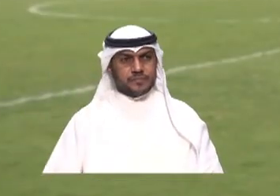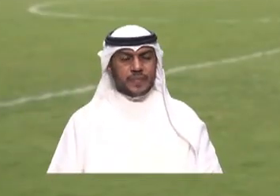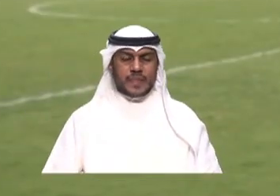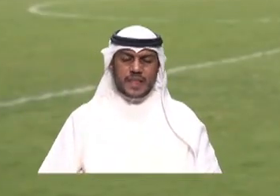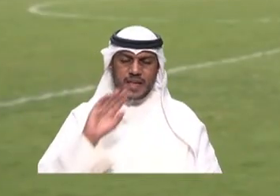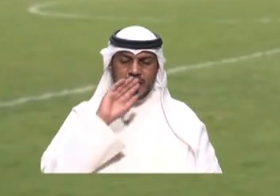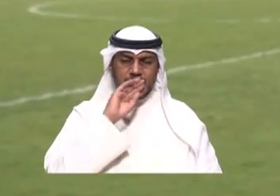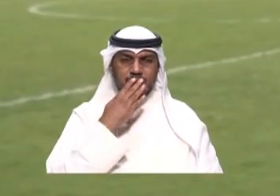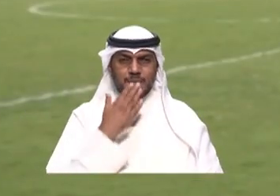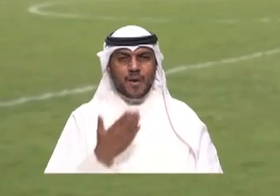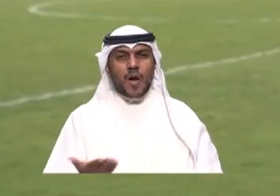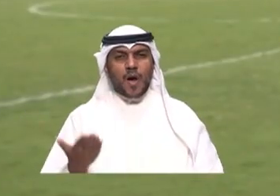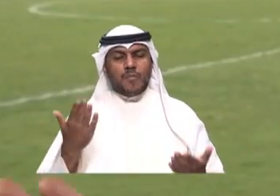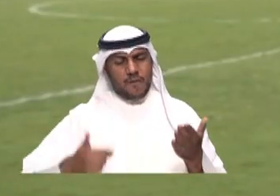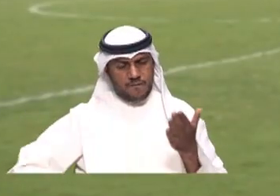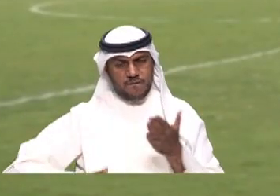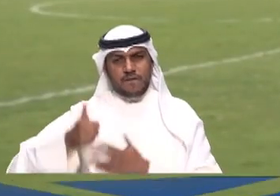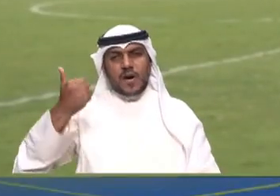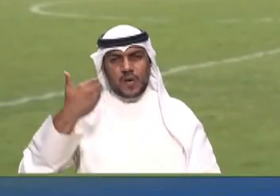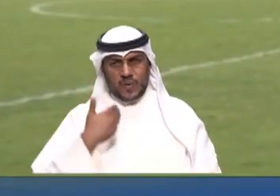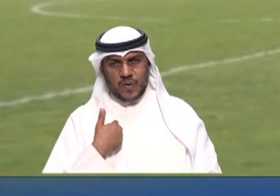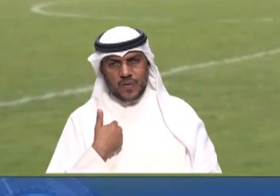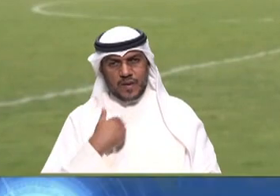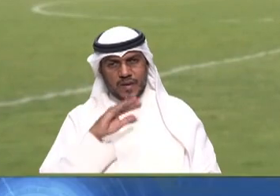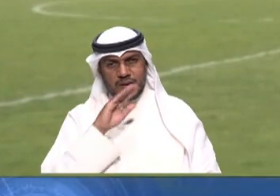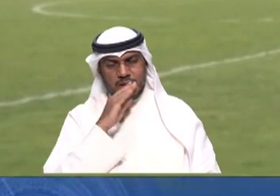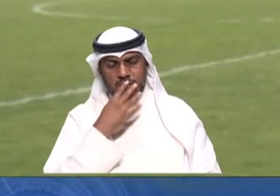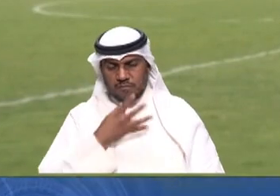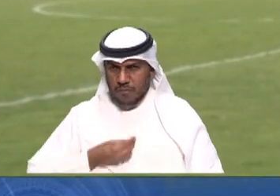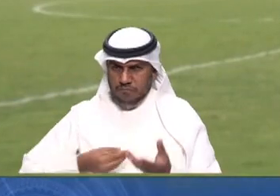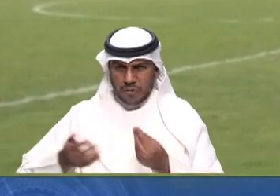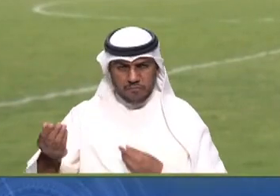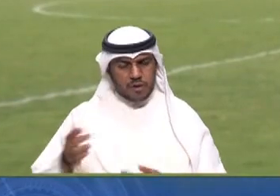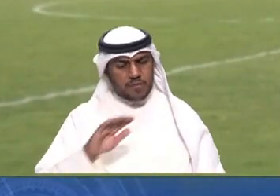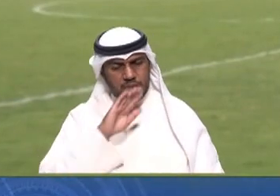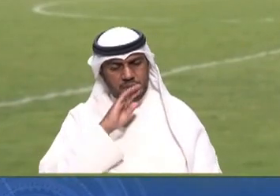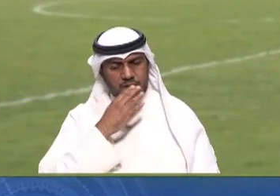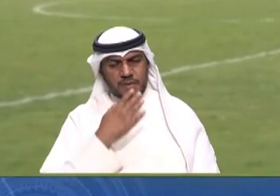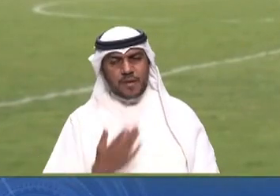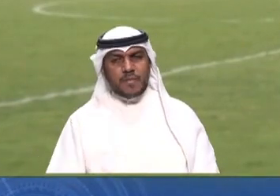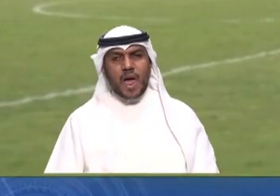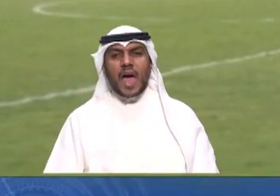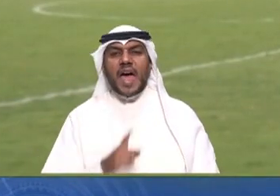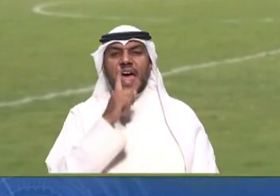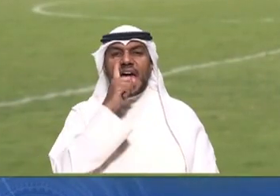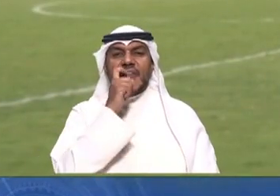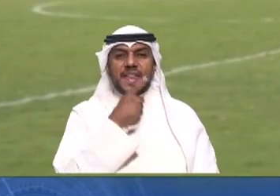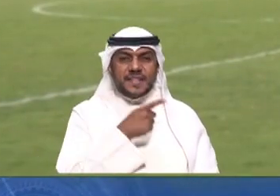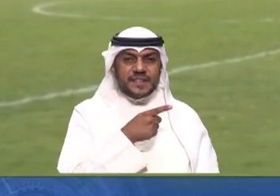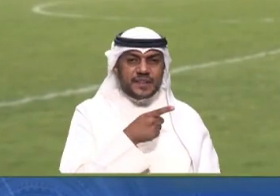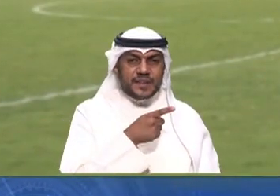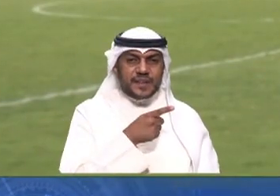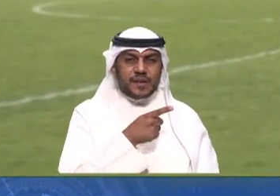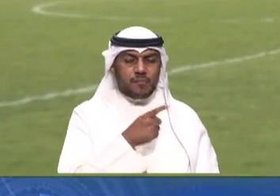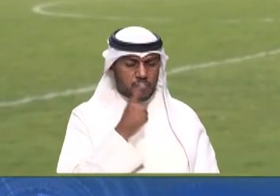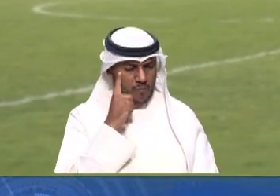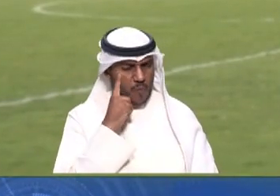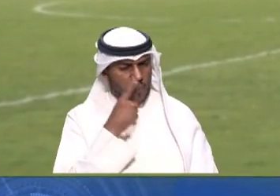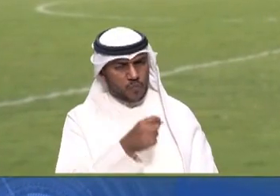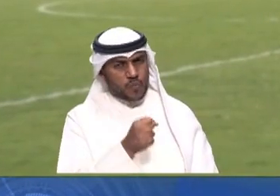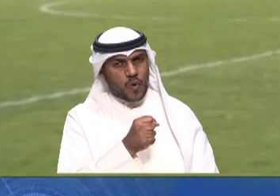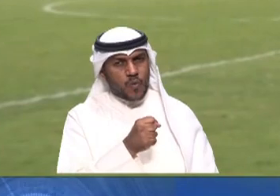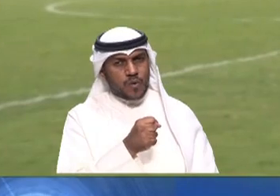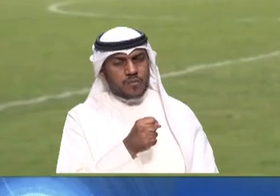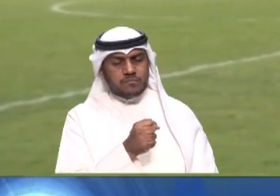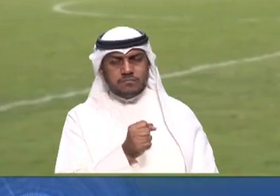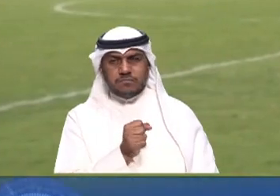النظر عن الأداء. إن الأمانة نادي النصر يملك عناصر وقدر يجاري ممكن يعني قدر يستحوذ